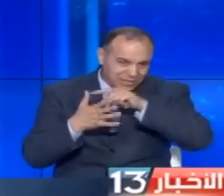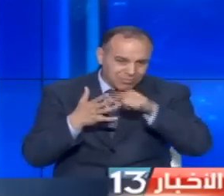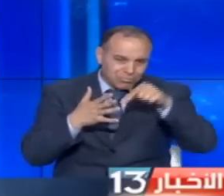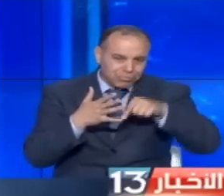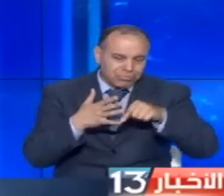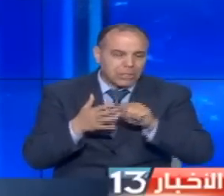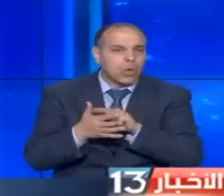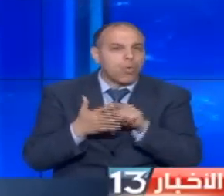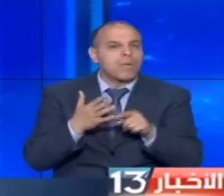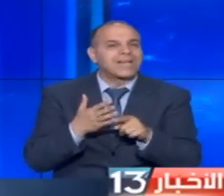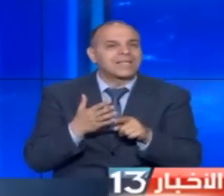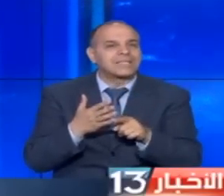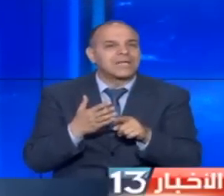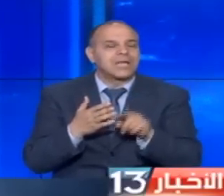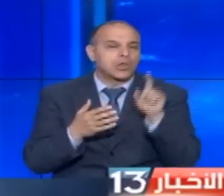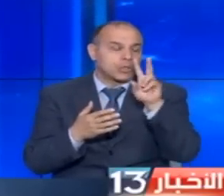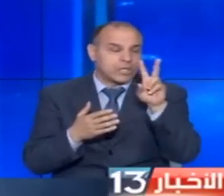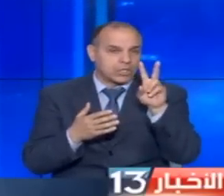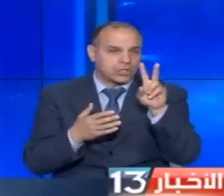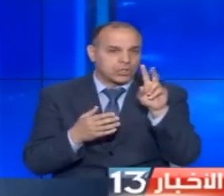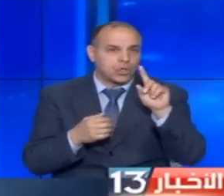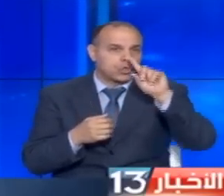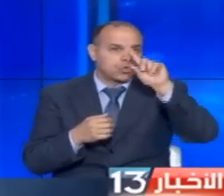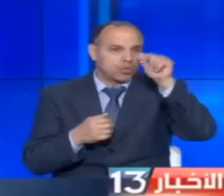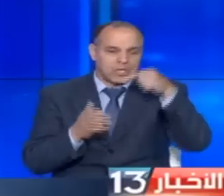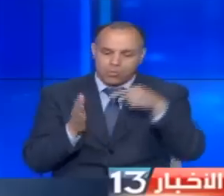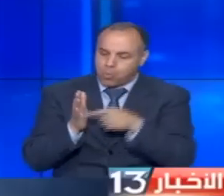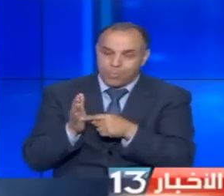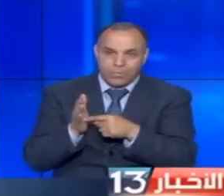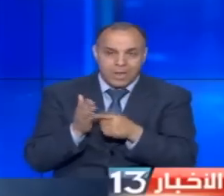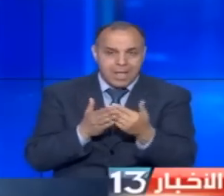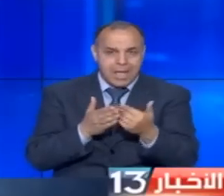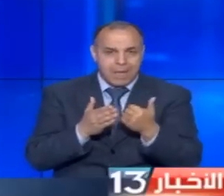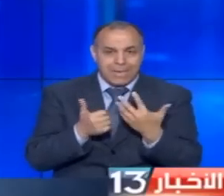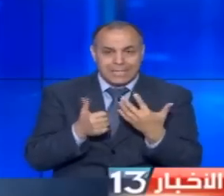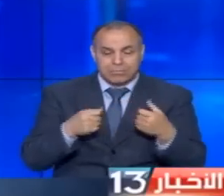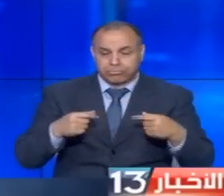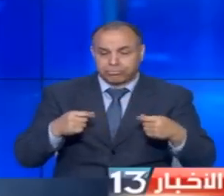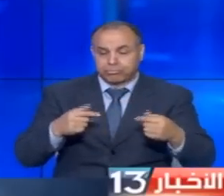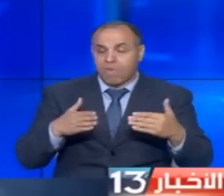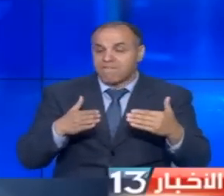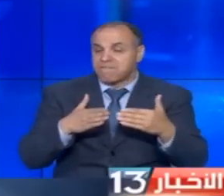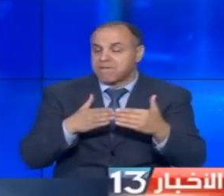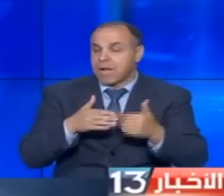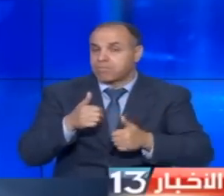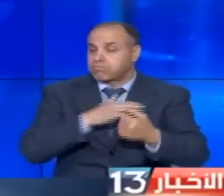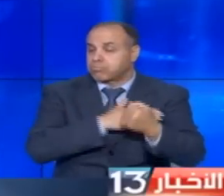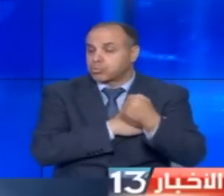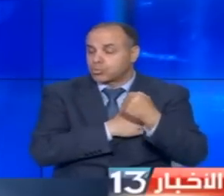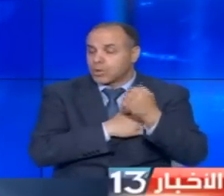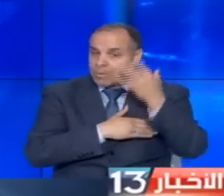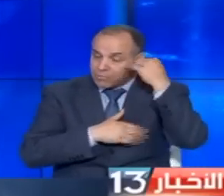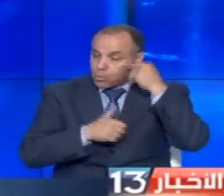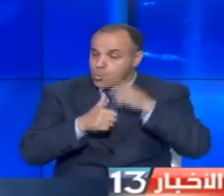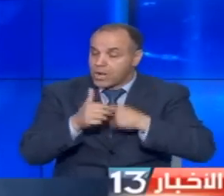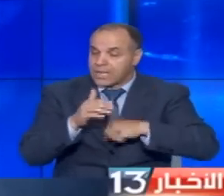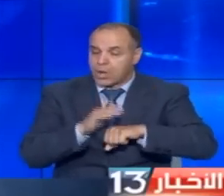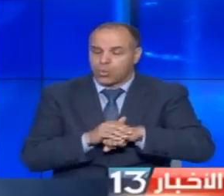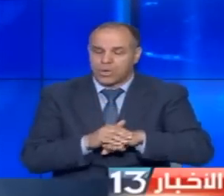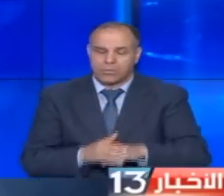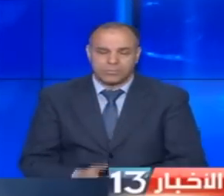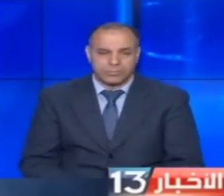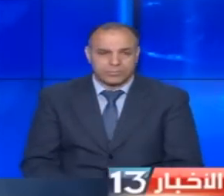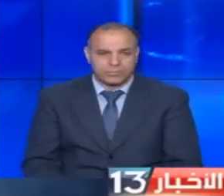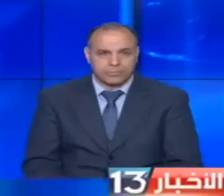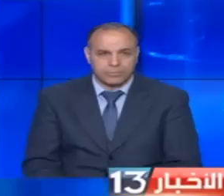يحتل المركز الثالث عشر بسته عشره نقطه قبل ست جوله من نهايه سباق بطوله الرابطه المحترفه الاولى